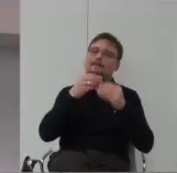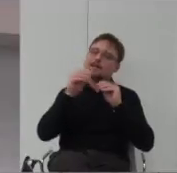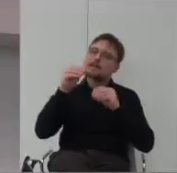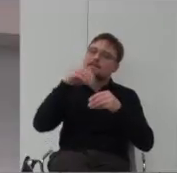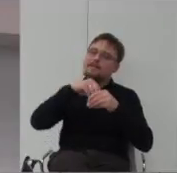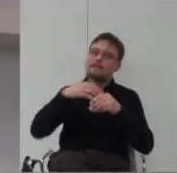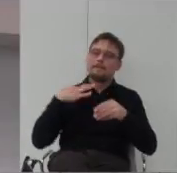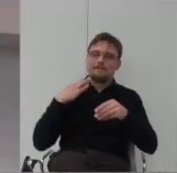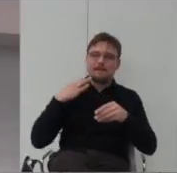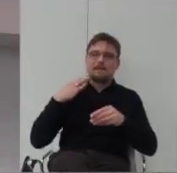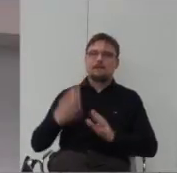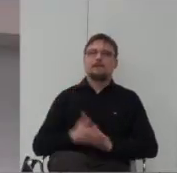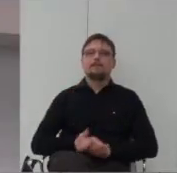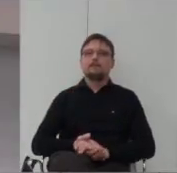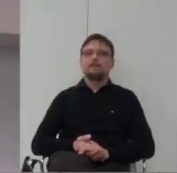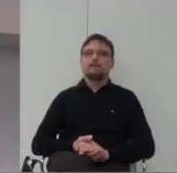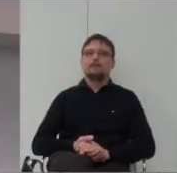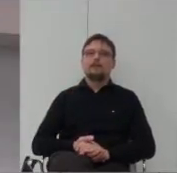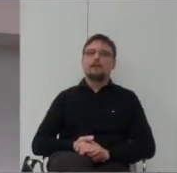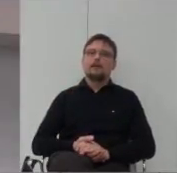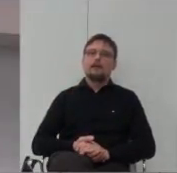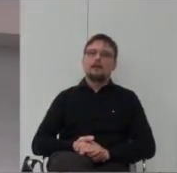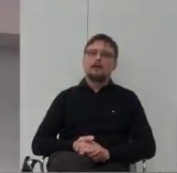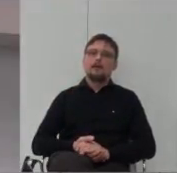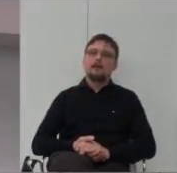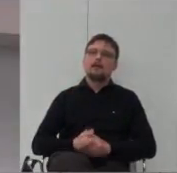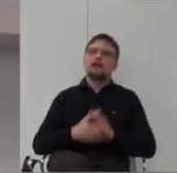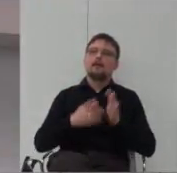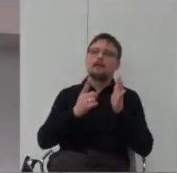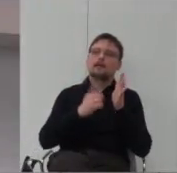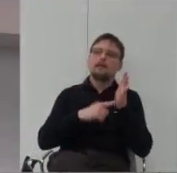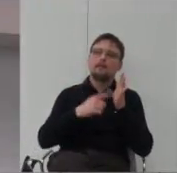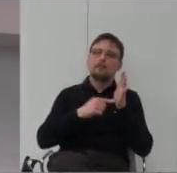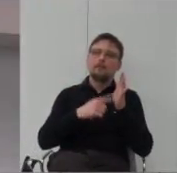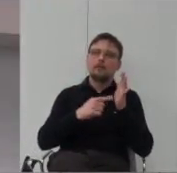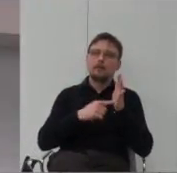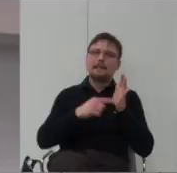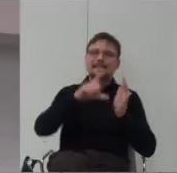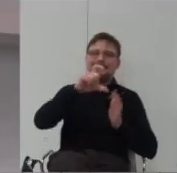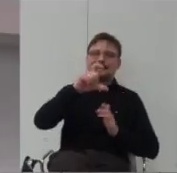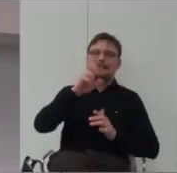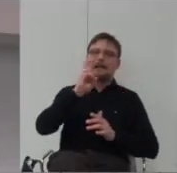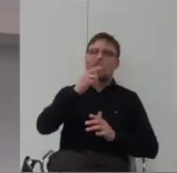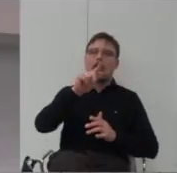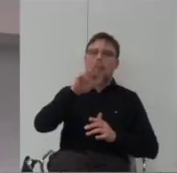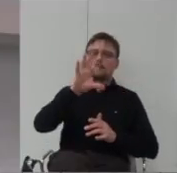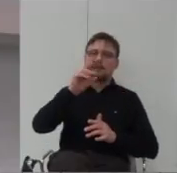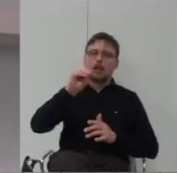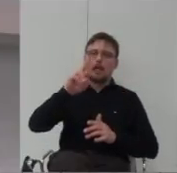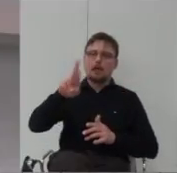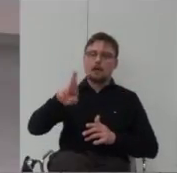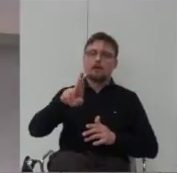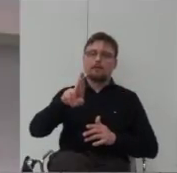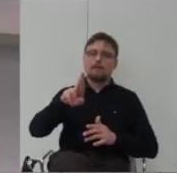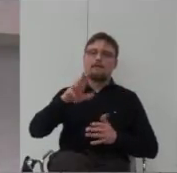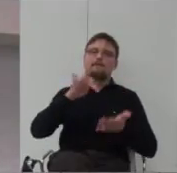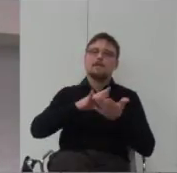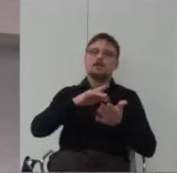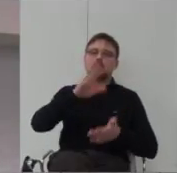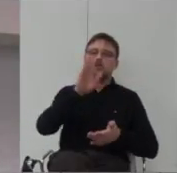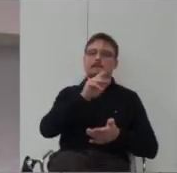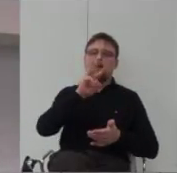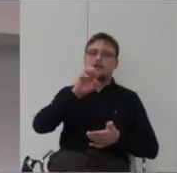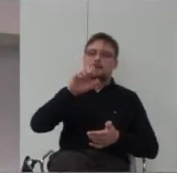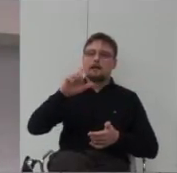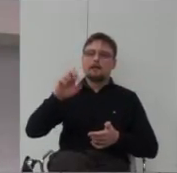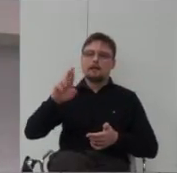wspólnocie, ale z zachowaniem większego indywidualizmu i większej prywatności. Pierwszą z nich będzie typologia Cluster